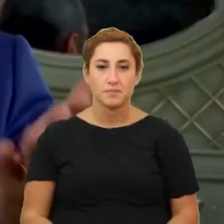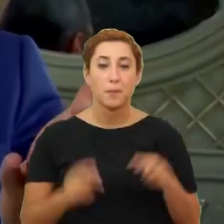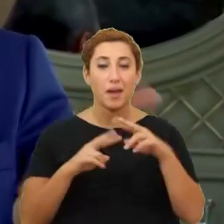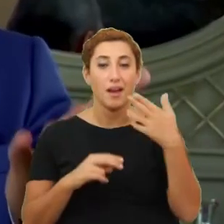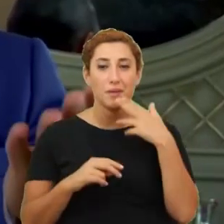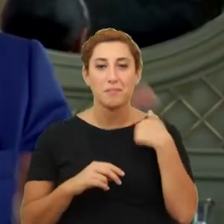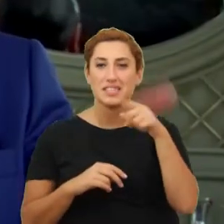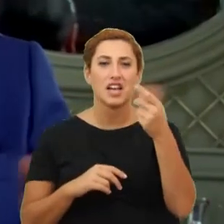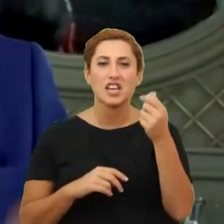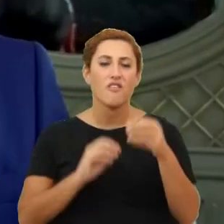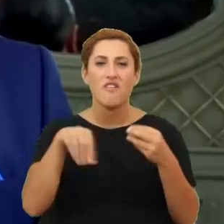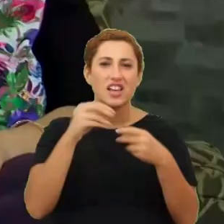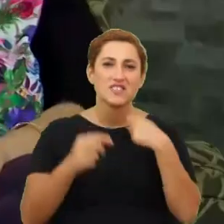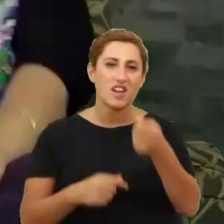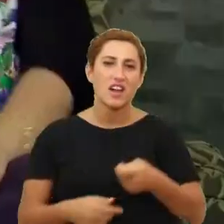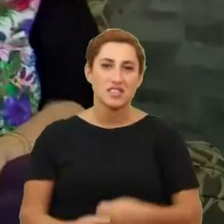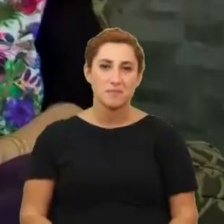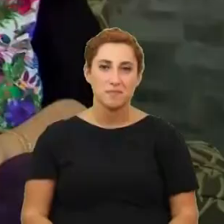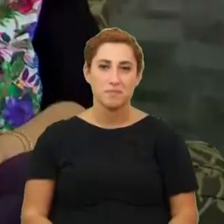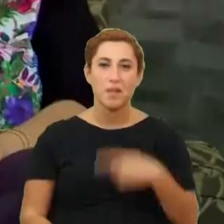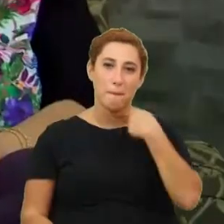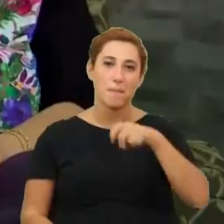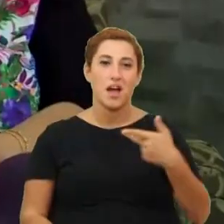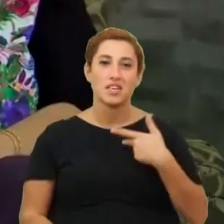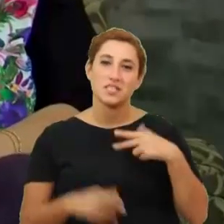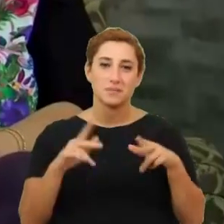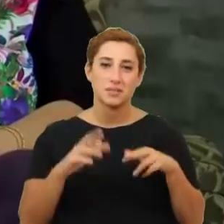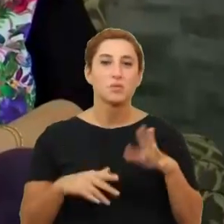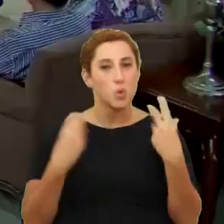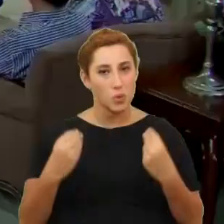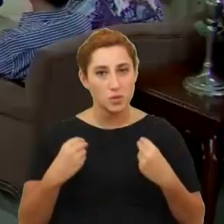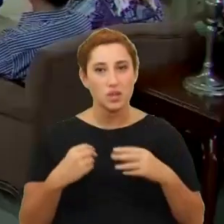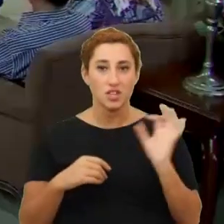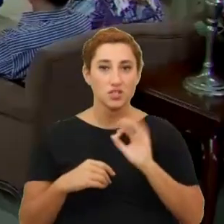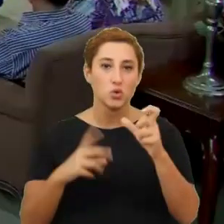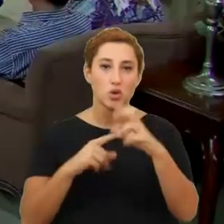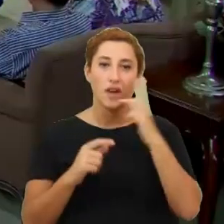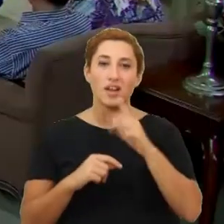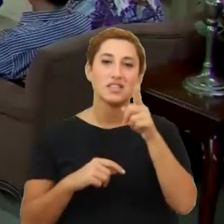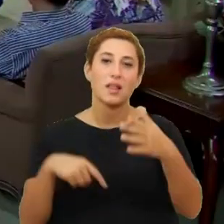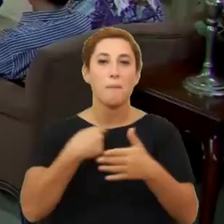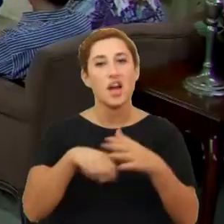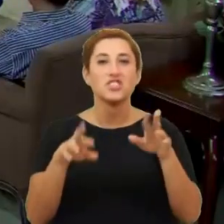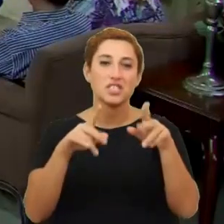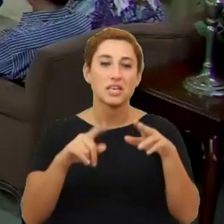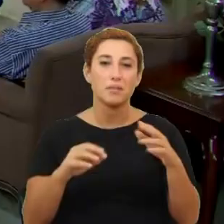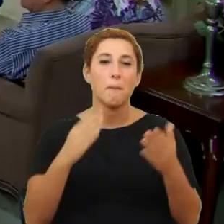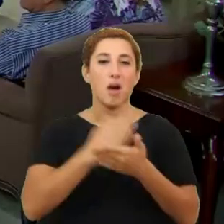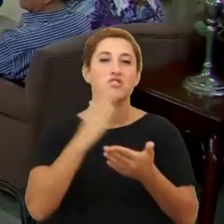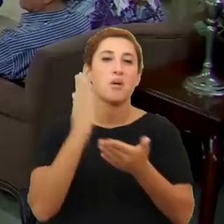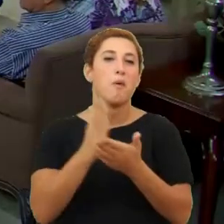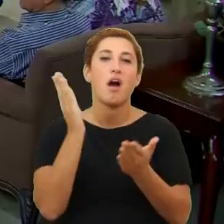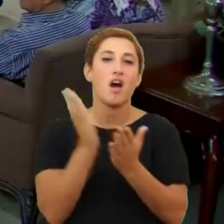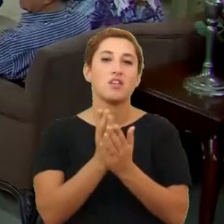Meryem Hanım, ben size ne kadar faiz verdim? Maaşım kadar. Çok güzel. İşte Şükrü Efendi sana da maaşın kadar parça